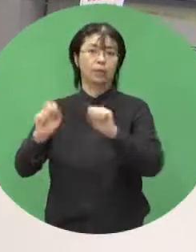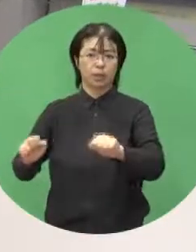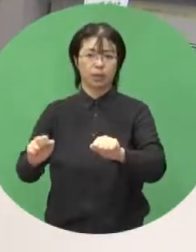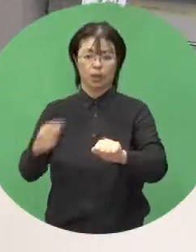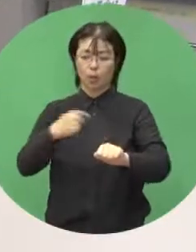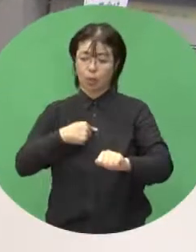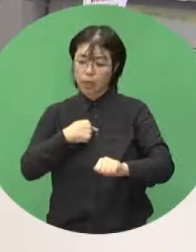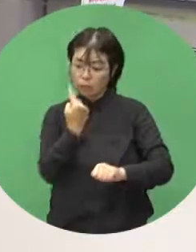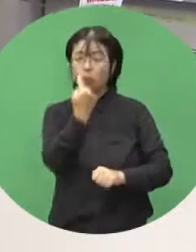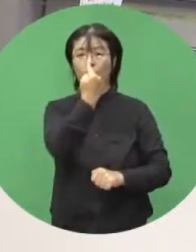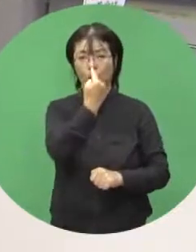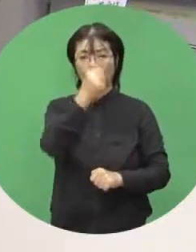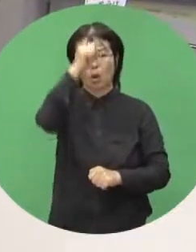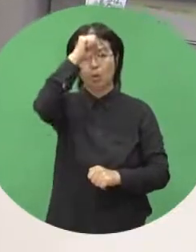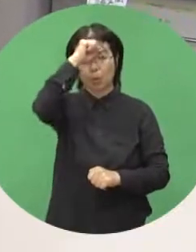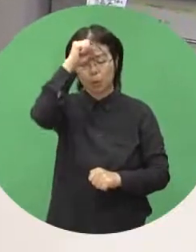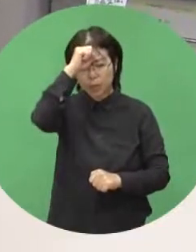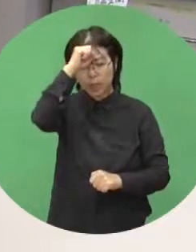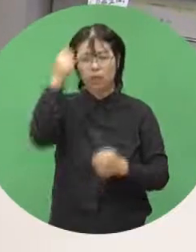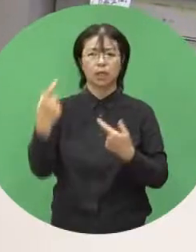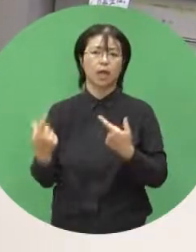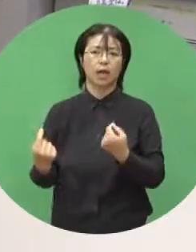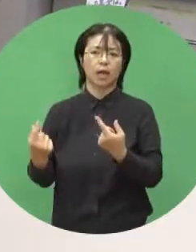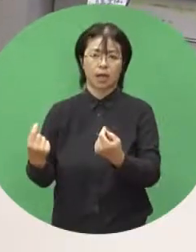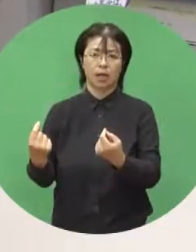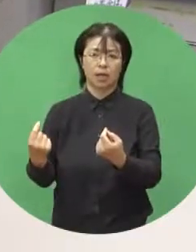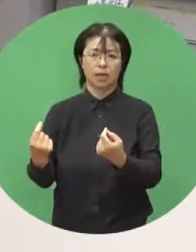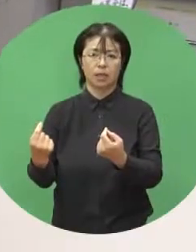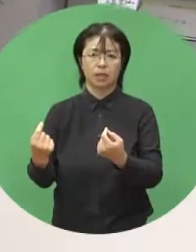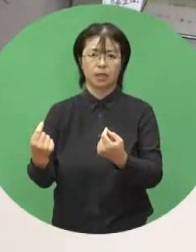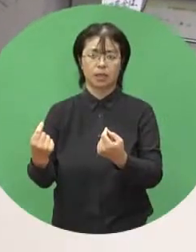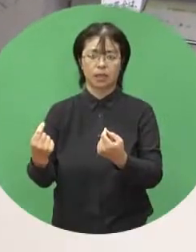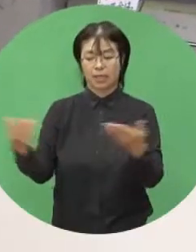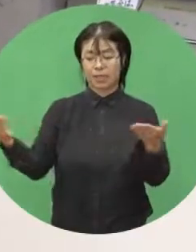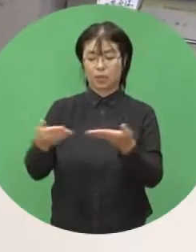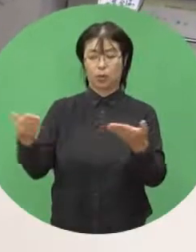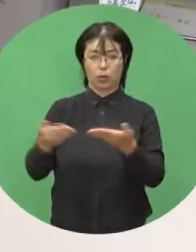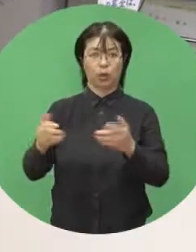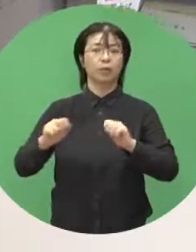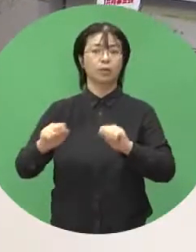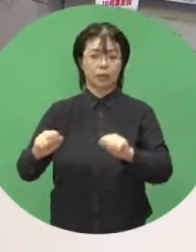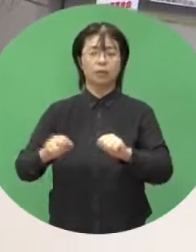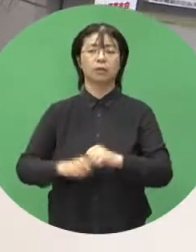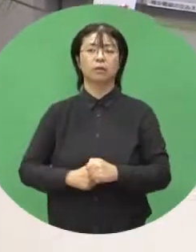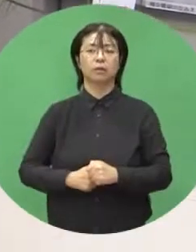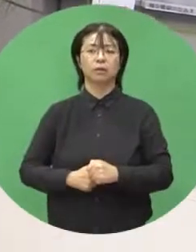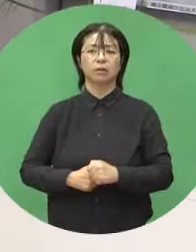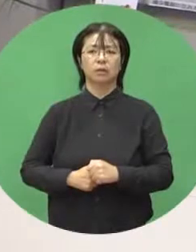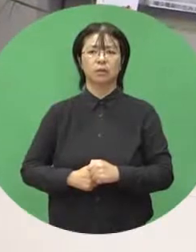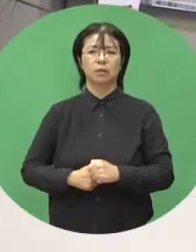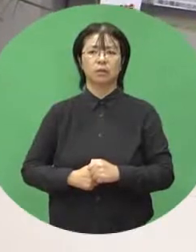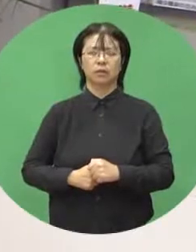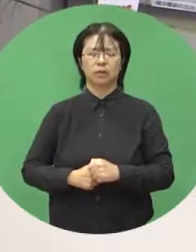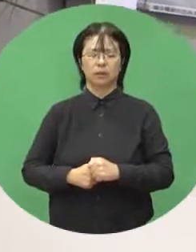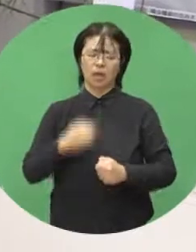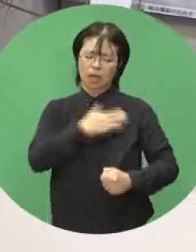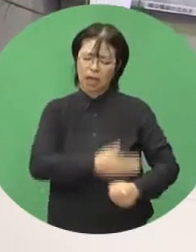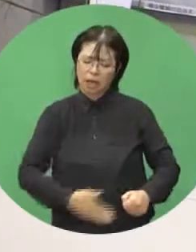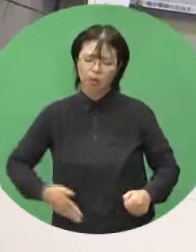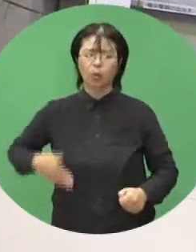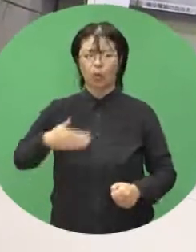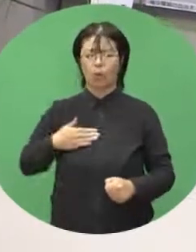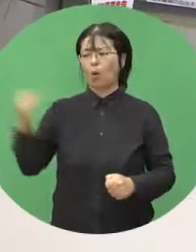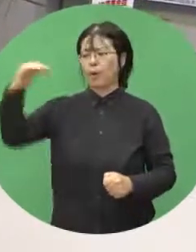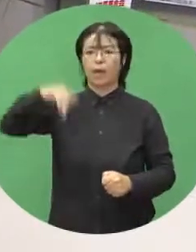私自身も病気を抱えながら仕事をさせていただいてるんですけれども、やはりすごく波は